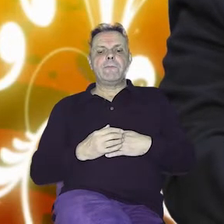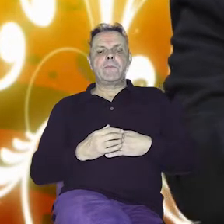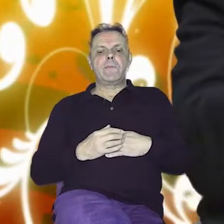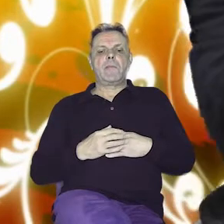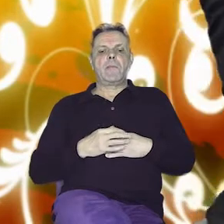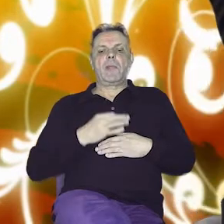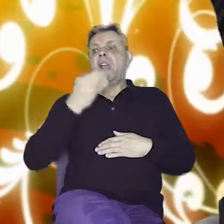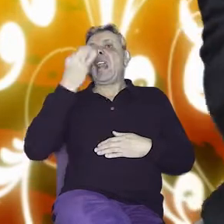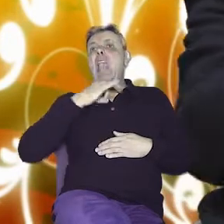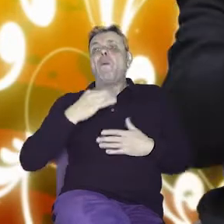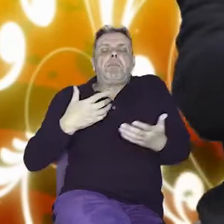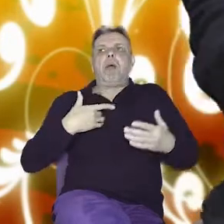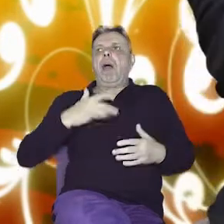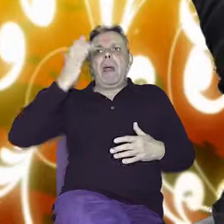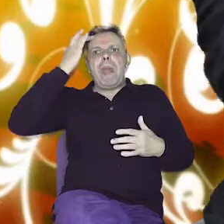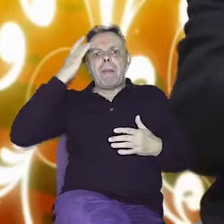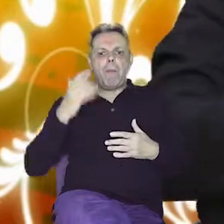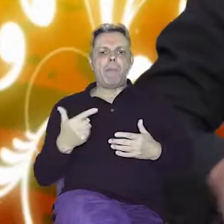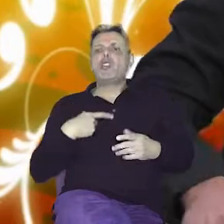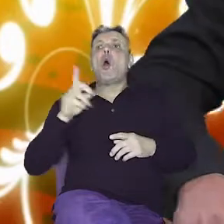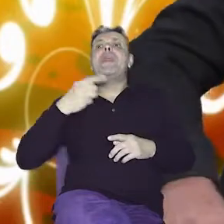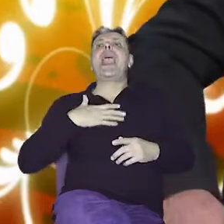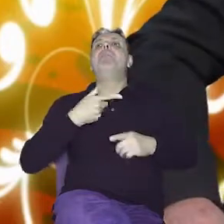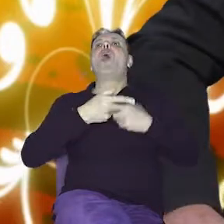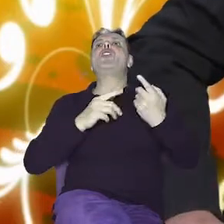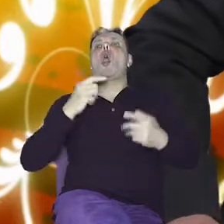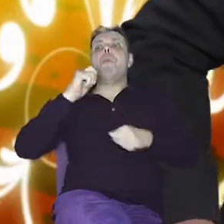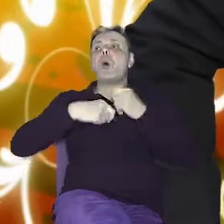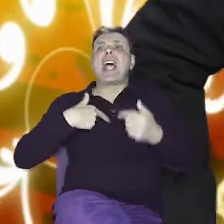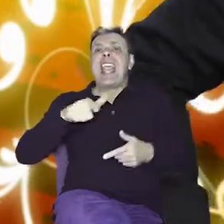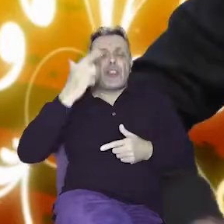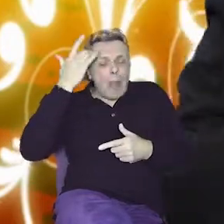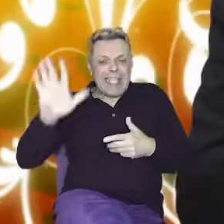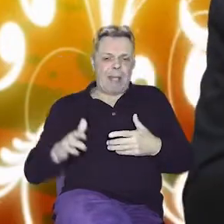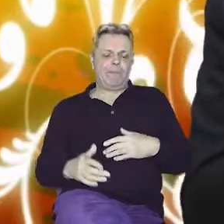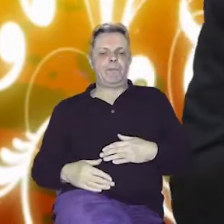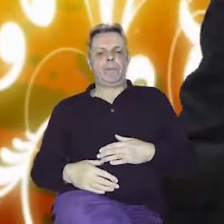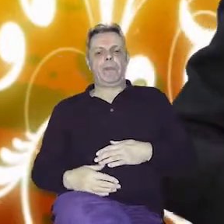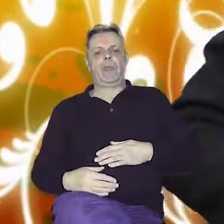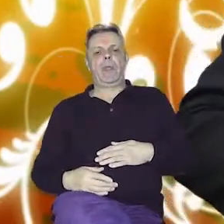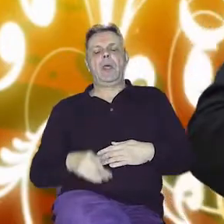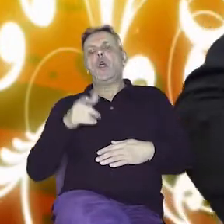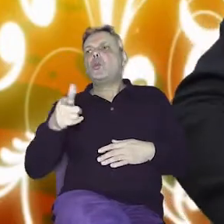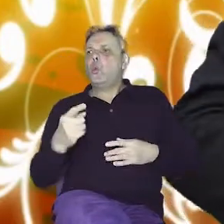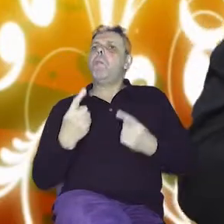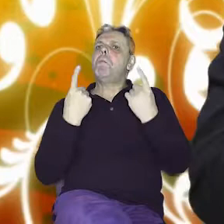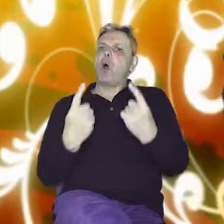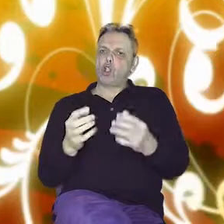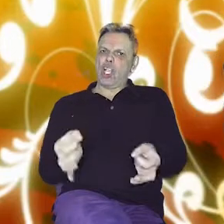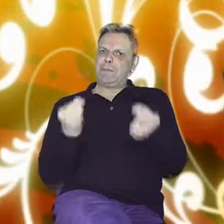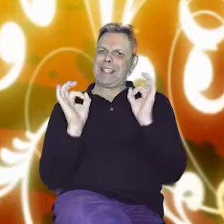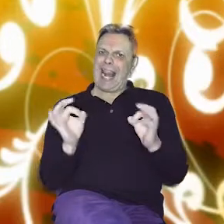dijabetesu. Nemam blage veze. Ja, kad bi veli lijekove, jer nikad čuo. To nije moj dio posla. Da, ja to ne